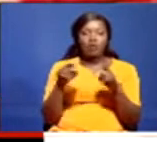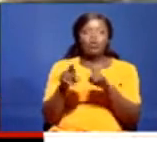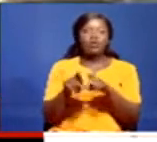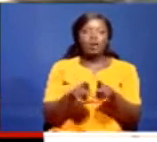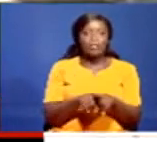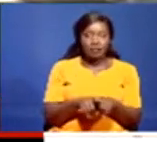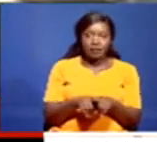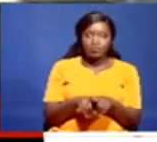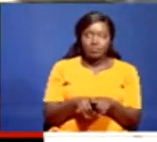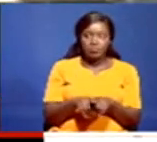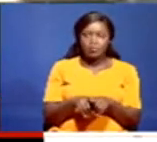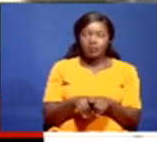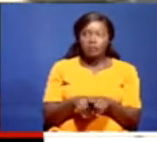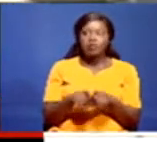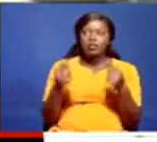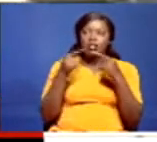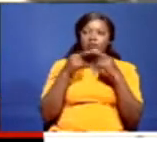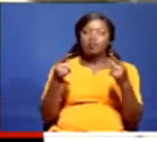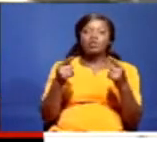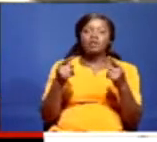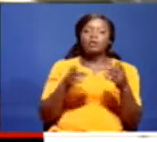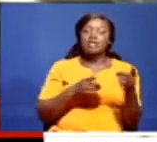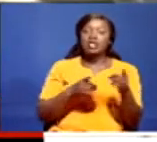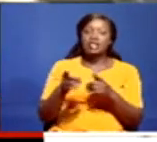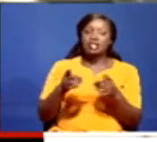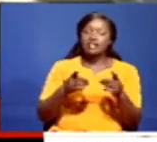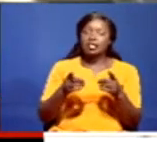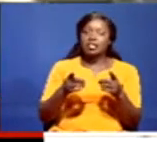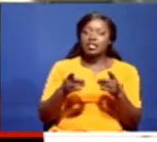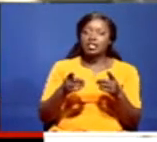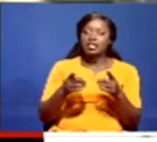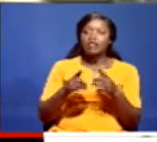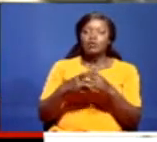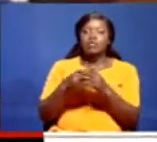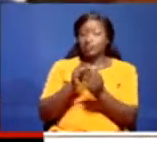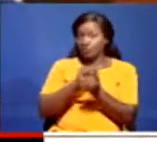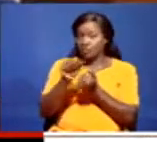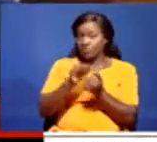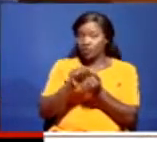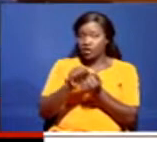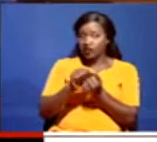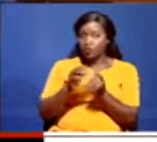Pokal. Matangazo hayo ya moja kwa moja ya michezo yataanza Ijumaa hii hadi